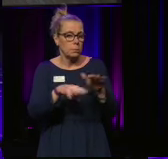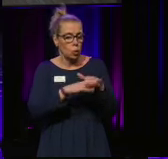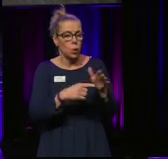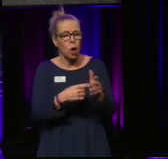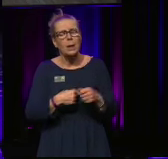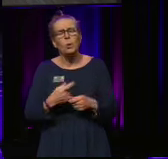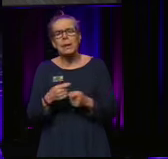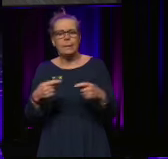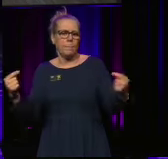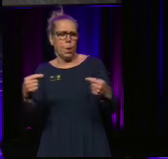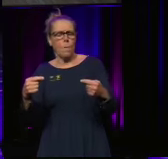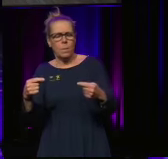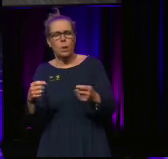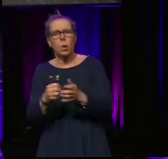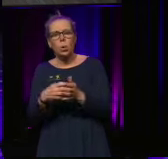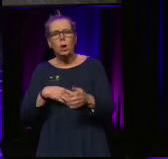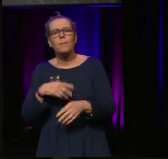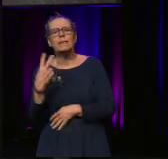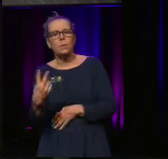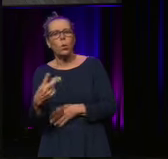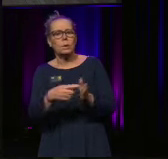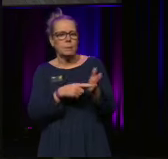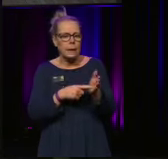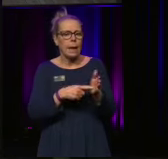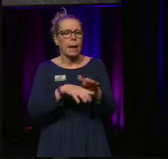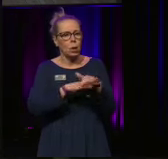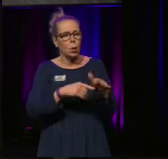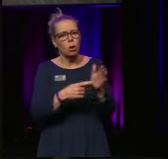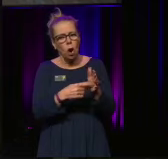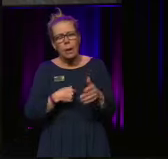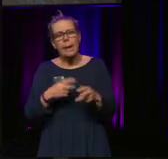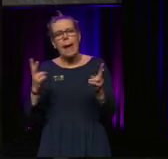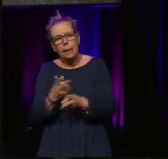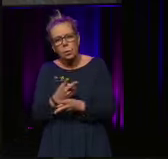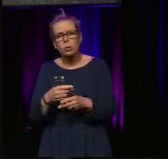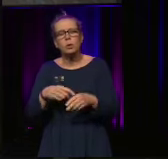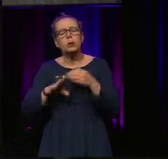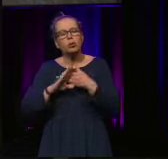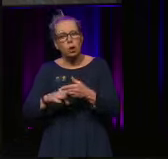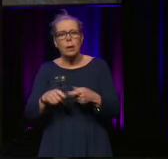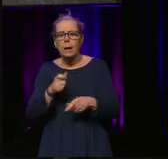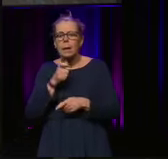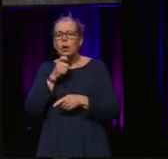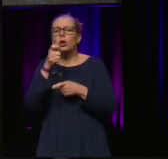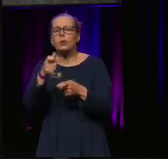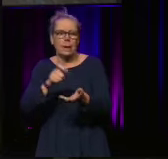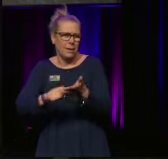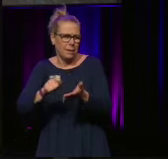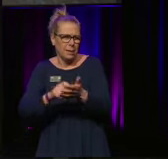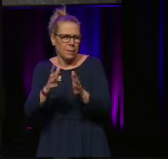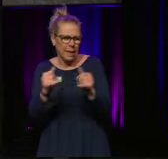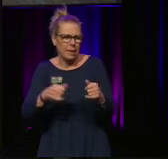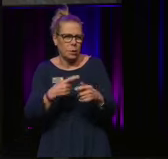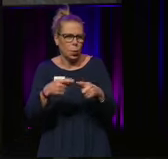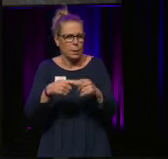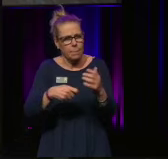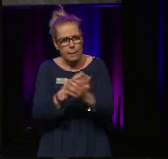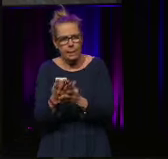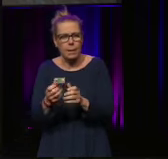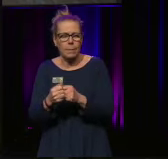paradoxalt, därför att det finns ju två speciella grundlagar som skyddar yttrandefriheten i medier. Men det gör, och det är tryckfrihetsförordningen då